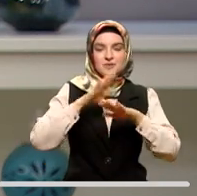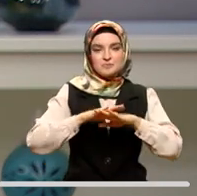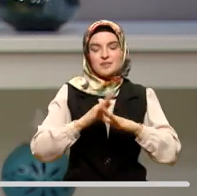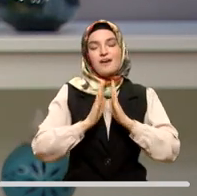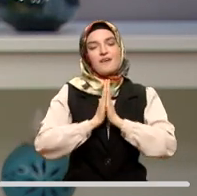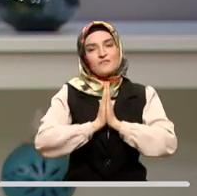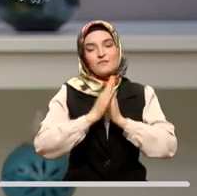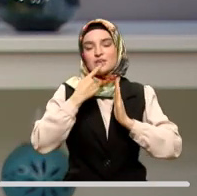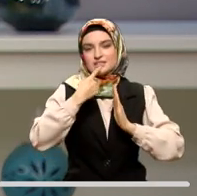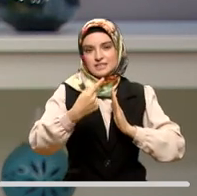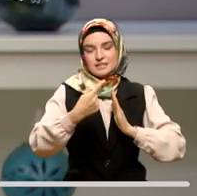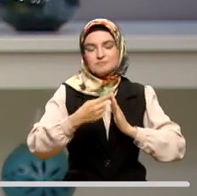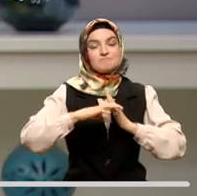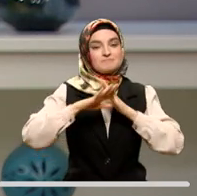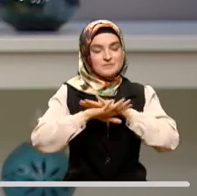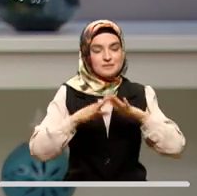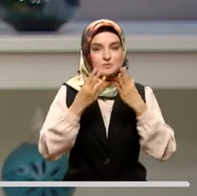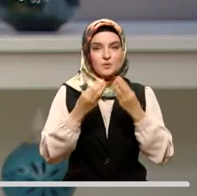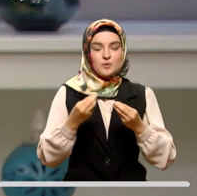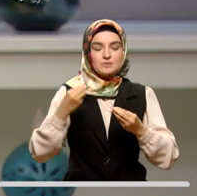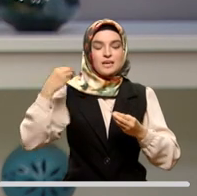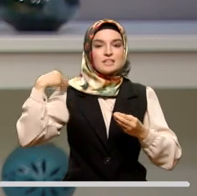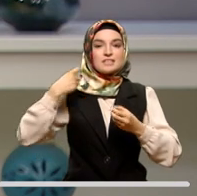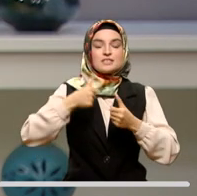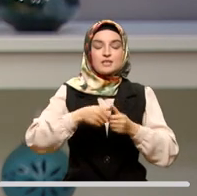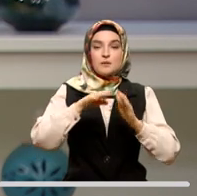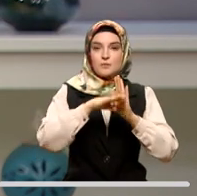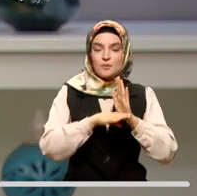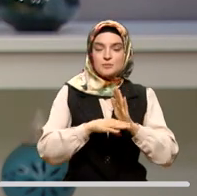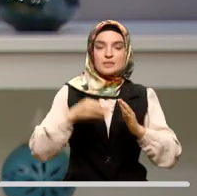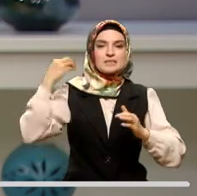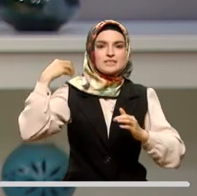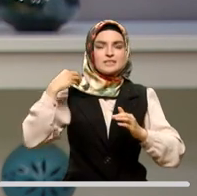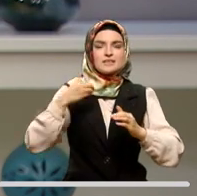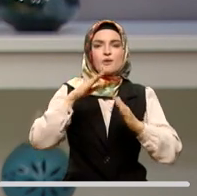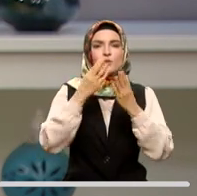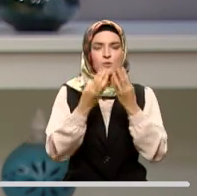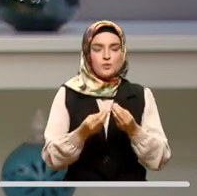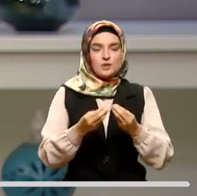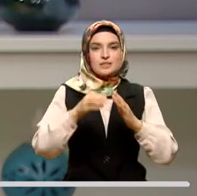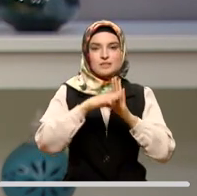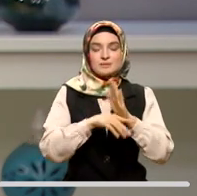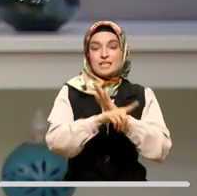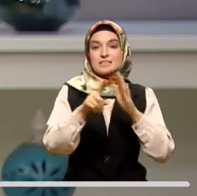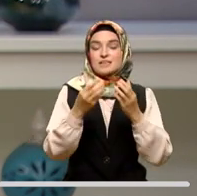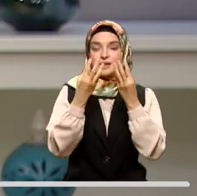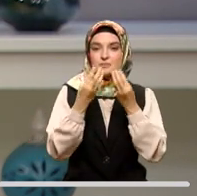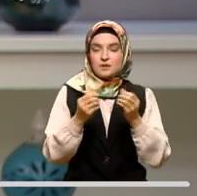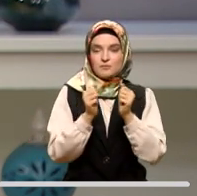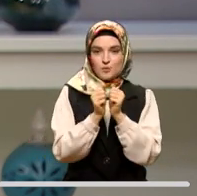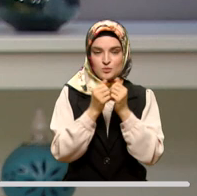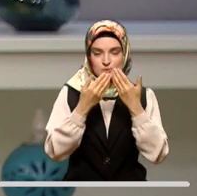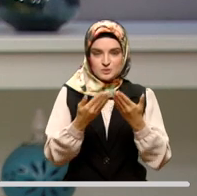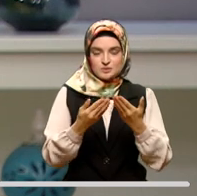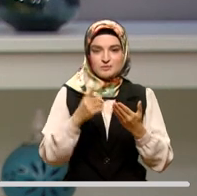diyerek bitirmiş olalım. Yeni sezonda yepyeni dokunuşlarla bezenmiş şekilde devam edeceğimiz yayınlarımızla tekrar sizlerle birlikte olacağız